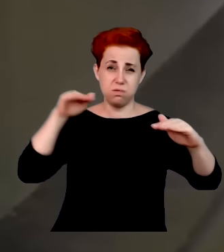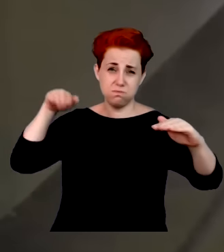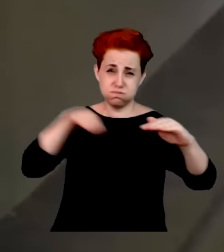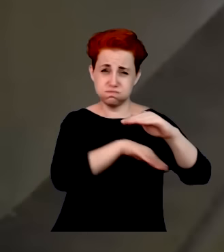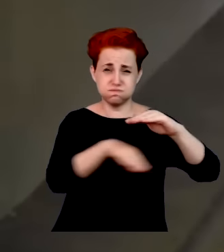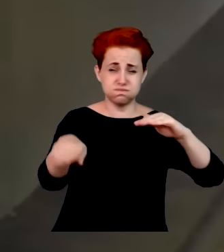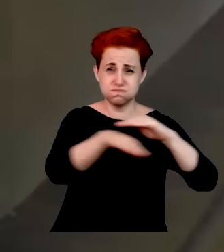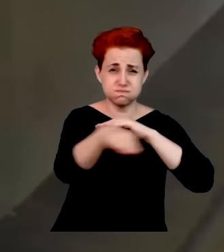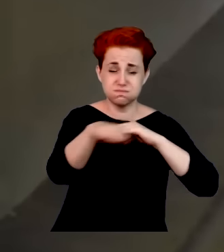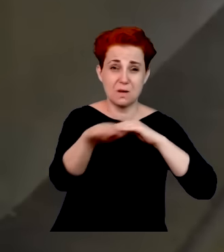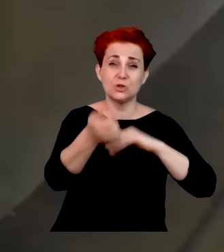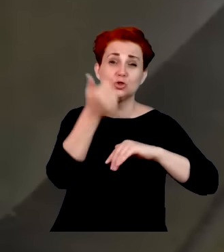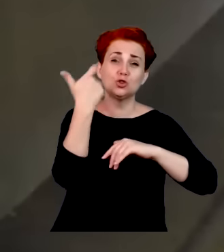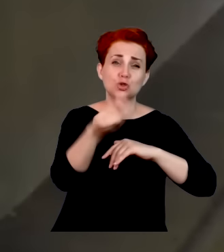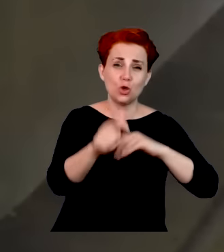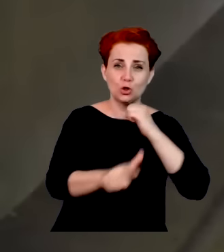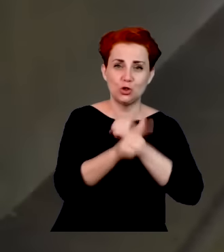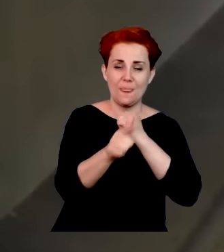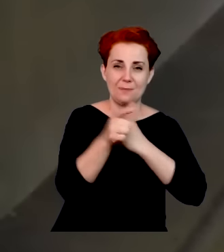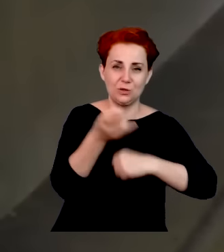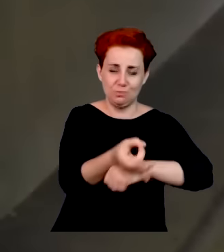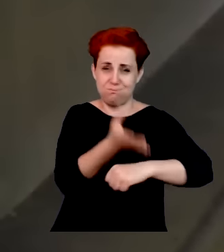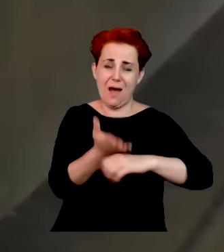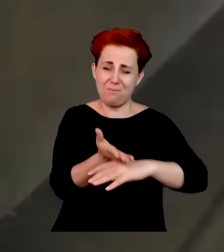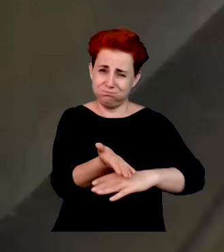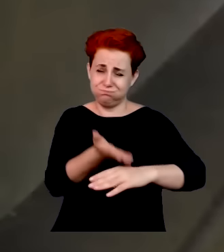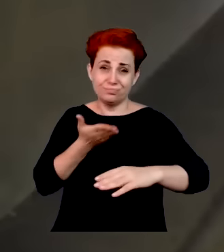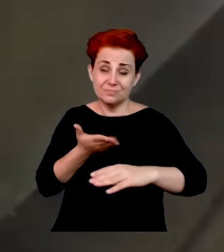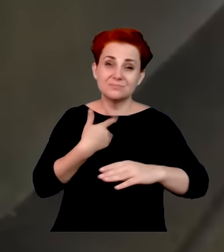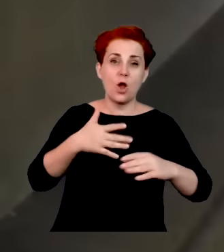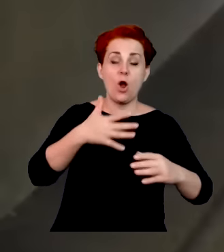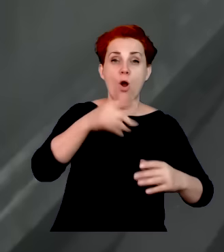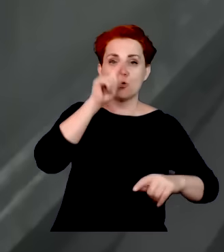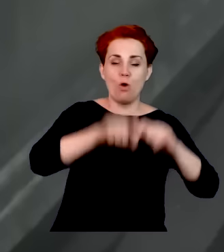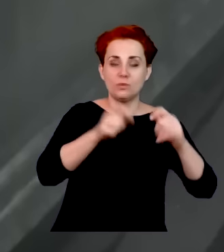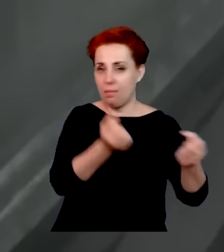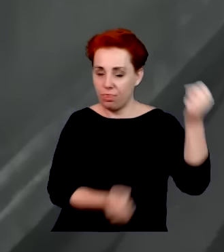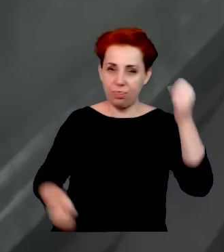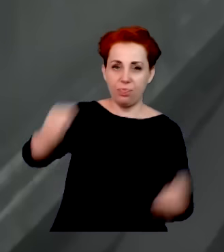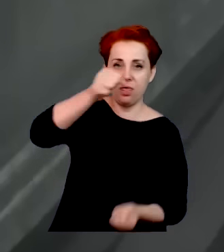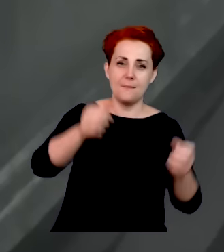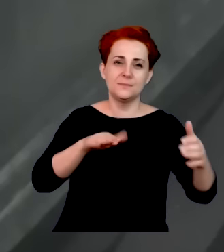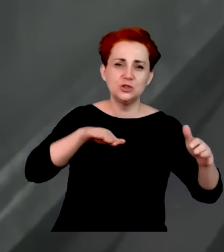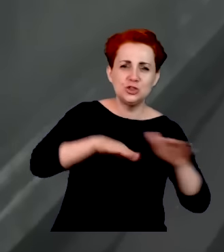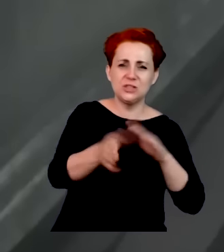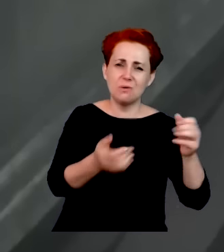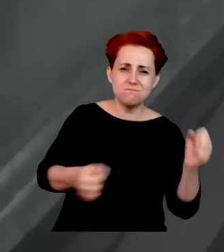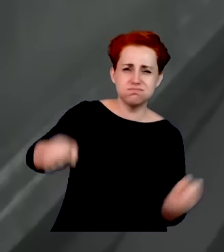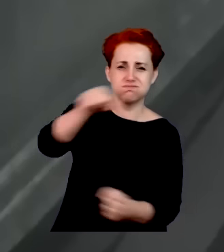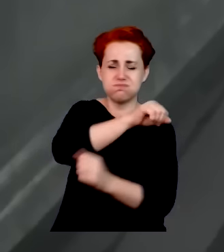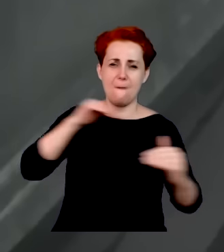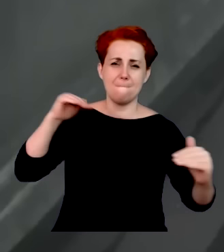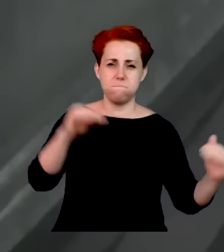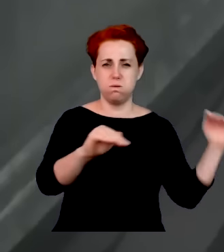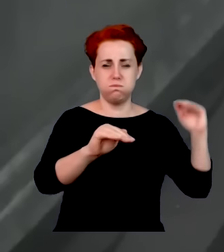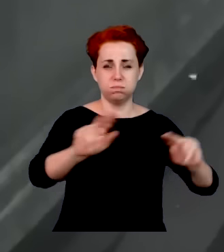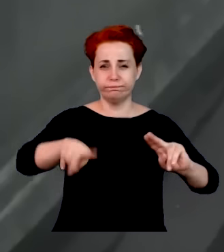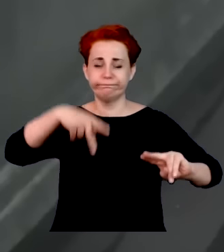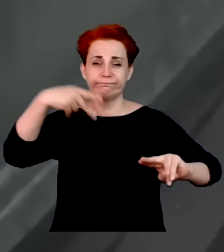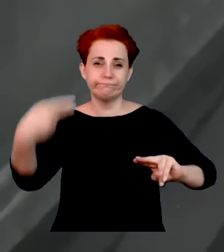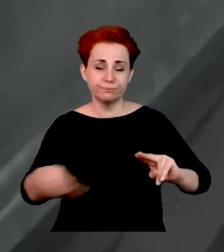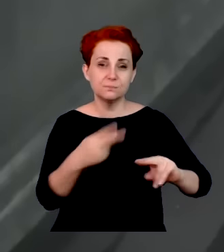jadący przez tunel ponad 170 km na godzinę. Stracił kontrolę nad pojazdem, wpadł w poślizg i zderzył się z innymi autami. Sprawca przekroczył